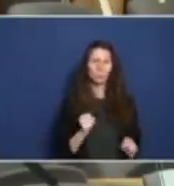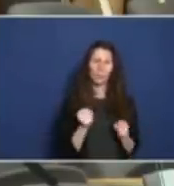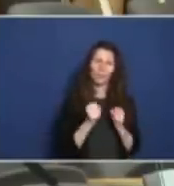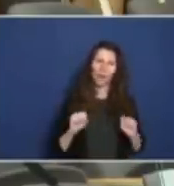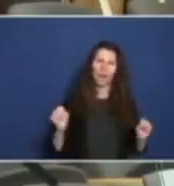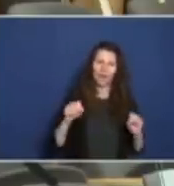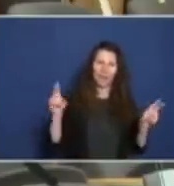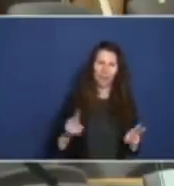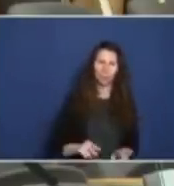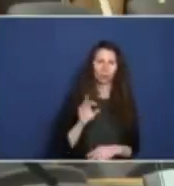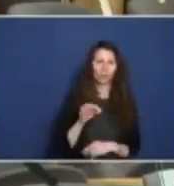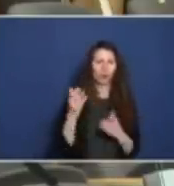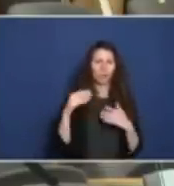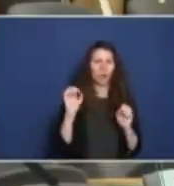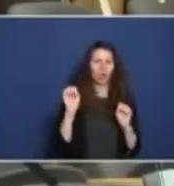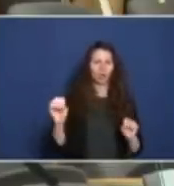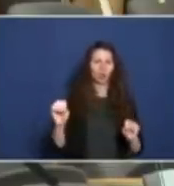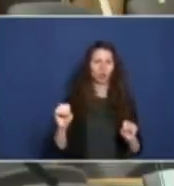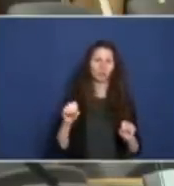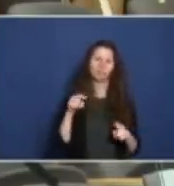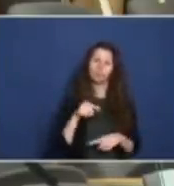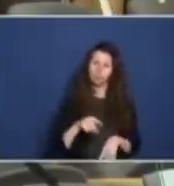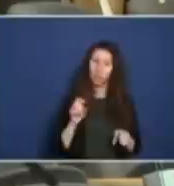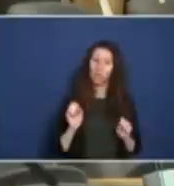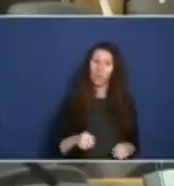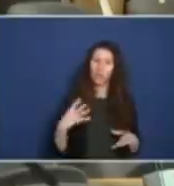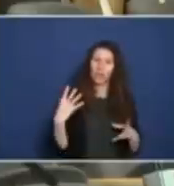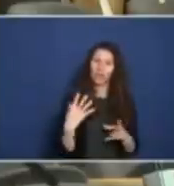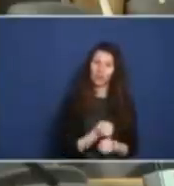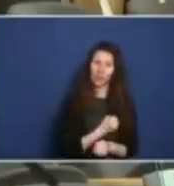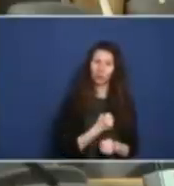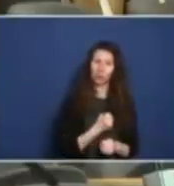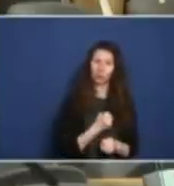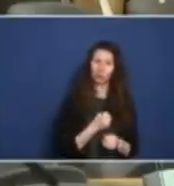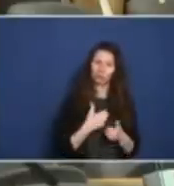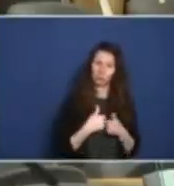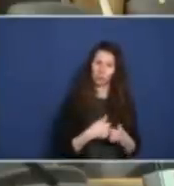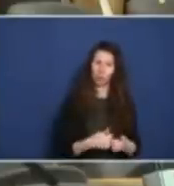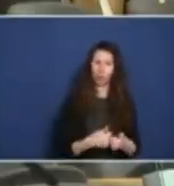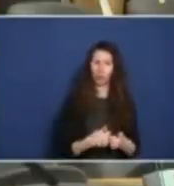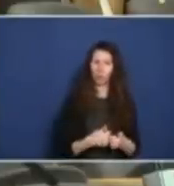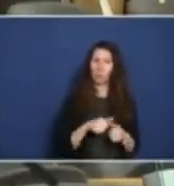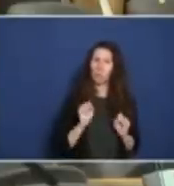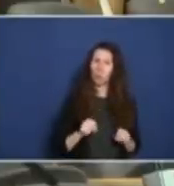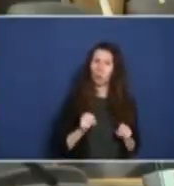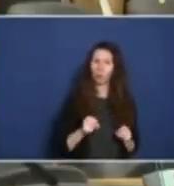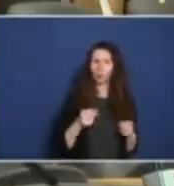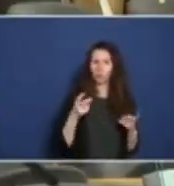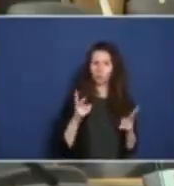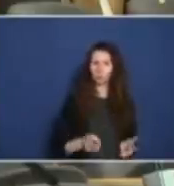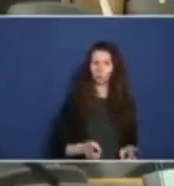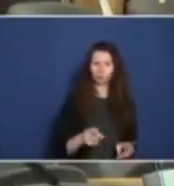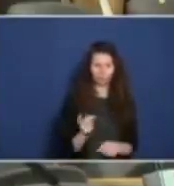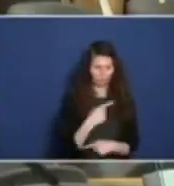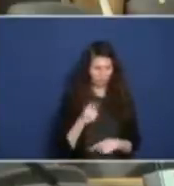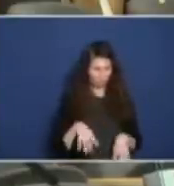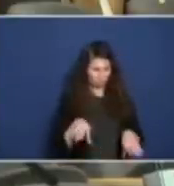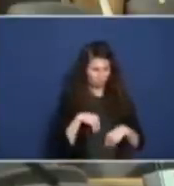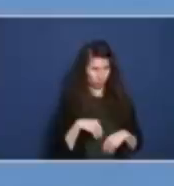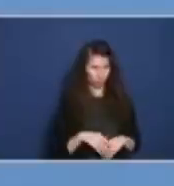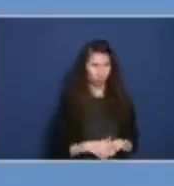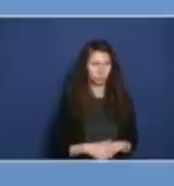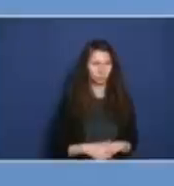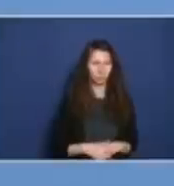Schutz des Klimas verhältnismäßig und verfassungsrechtlich gerechtfertigt sein. Können, müssen wir uns darauf einstellen. Danke.